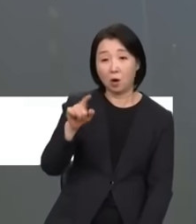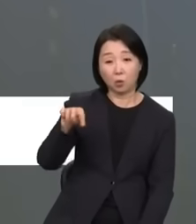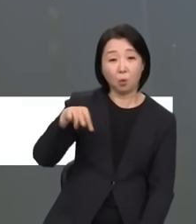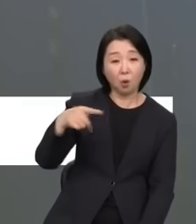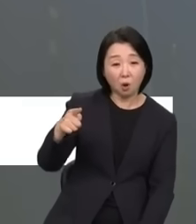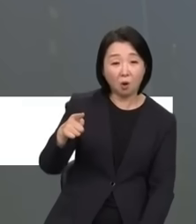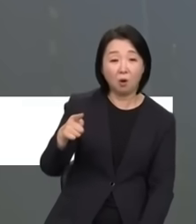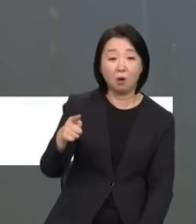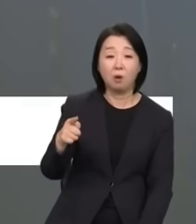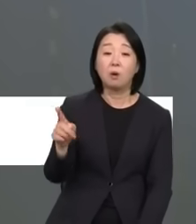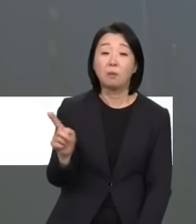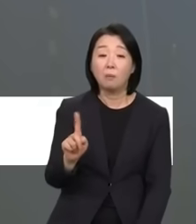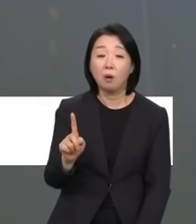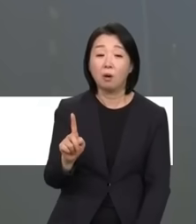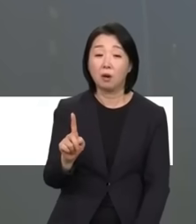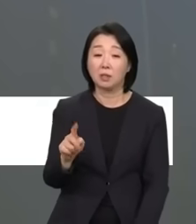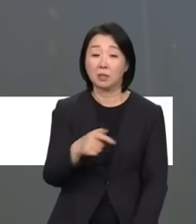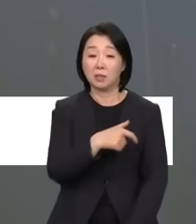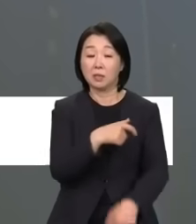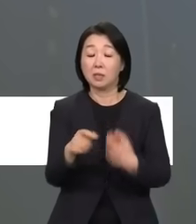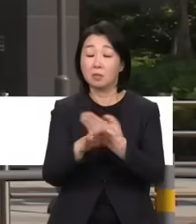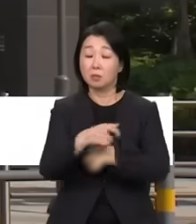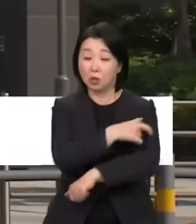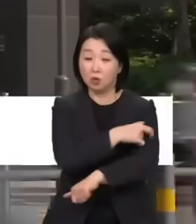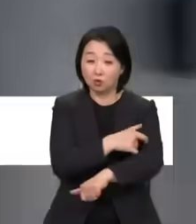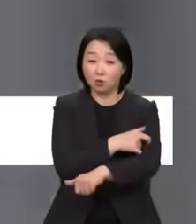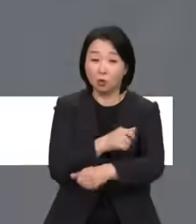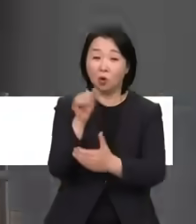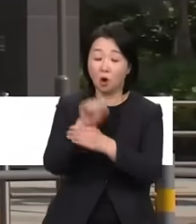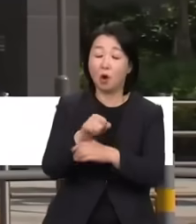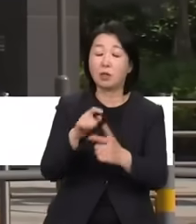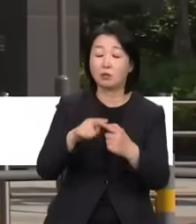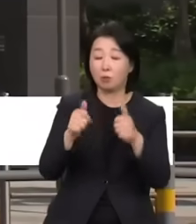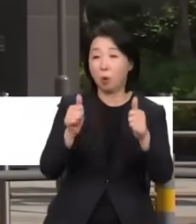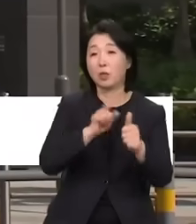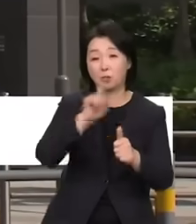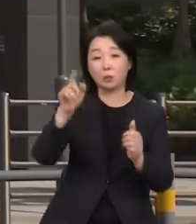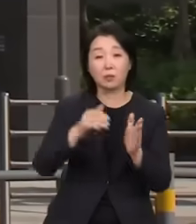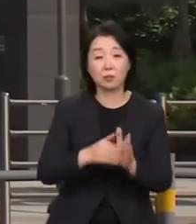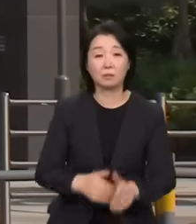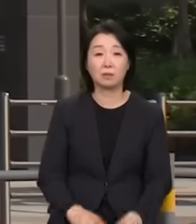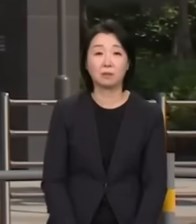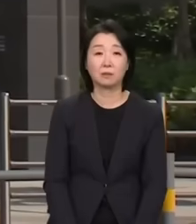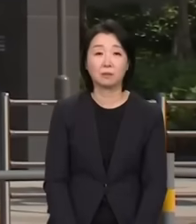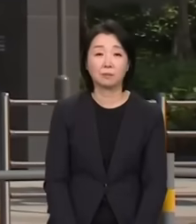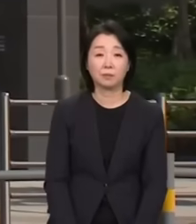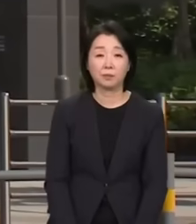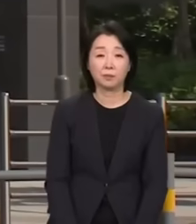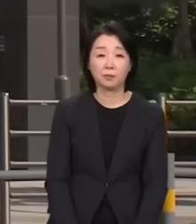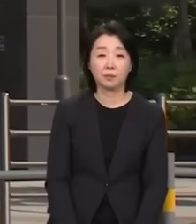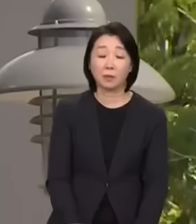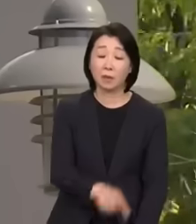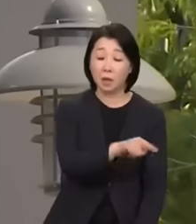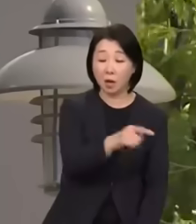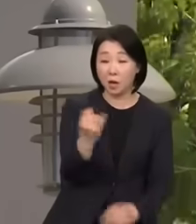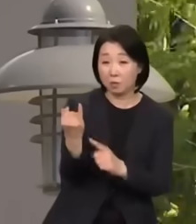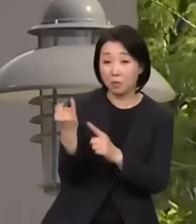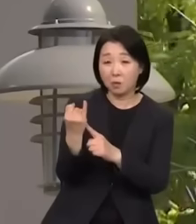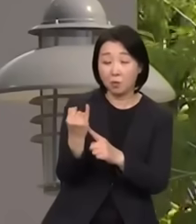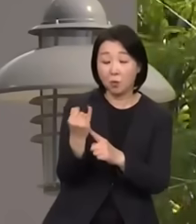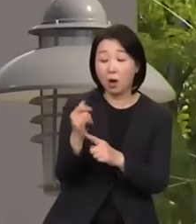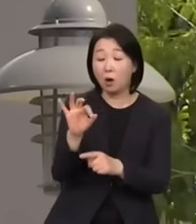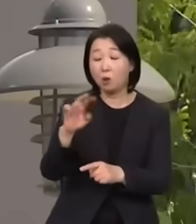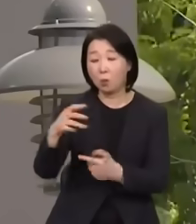대비해 임시주총 소집 허가 신청을 법원에 접수한 것으로 드러났습니다. 하이브는 민 대표가 어도어를 차지하려고